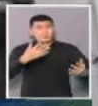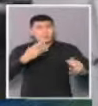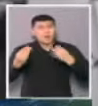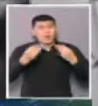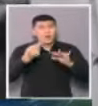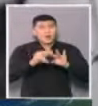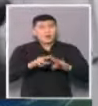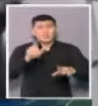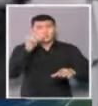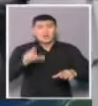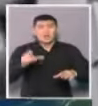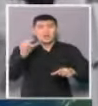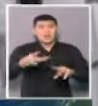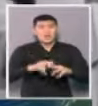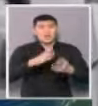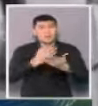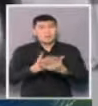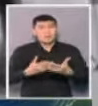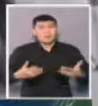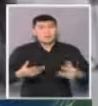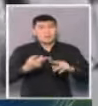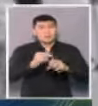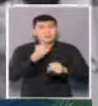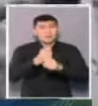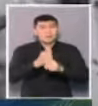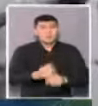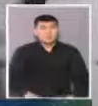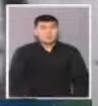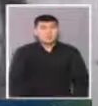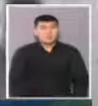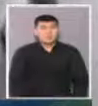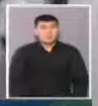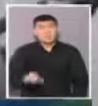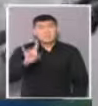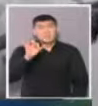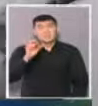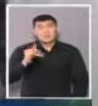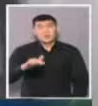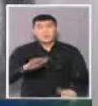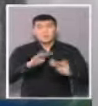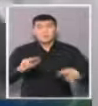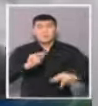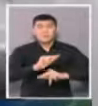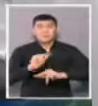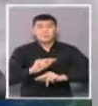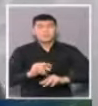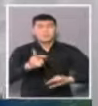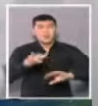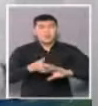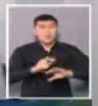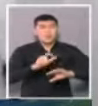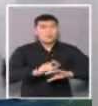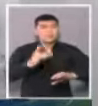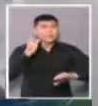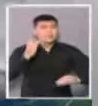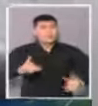жүктеп үйрету деген, оның бәрі бір терең, бір қиын ғылым ғой жалпы. Нұрыспай ағамызды балаға да берді сабақты. Одан үлкен жасөспірімдерге